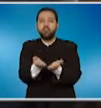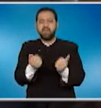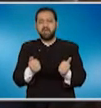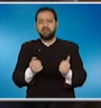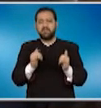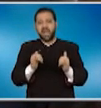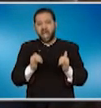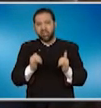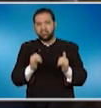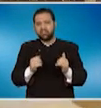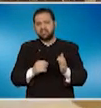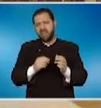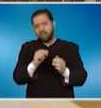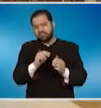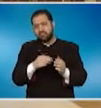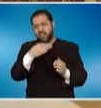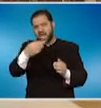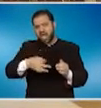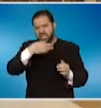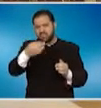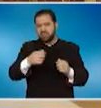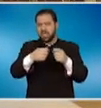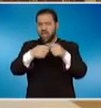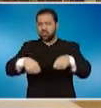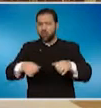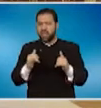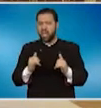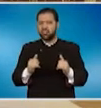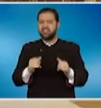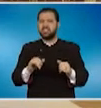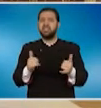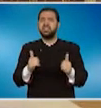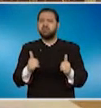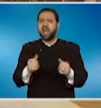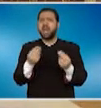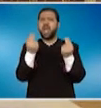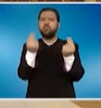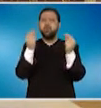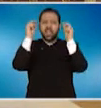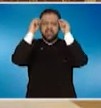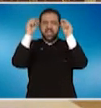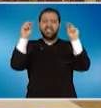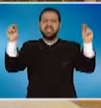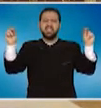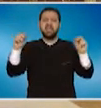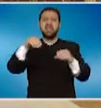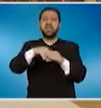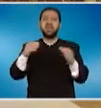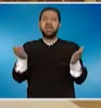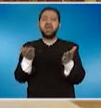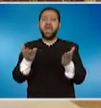Acesta explică pe de-a întregul și acest eveniment al Bunei Vestiri, în